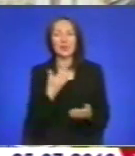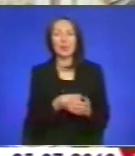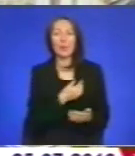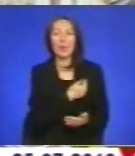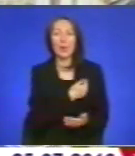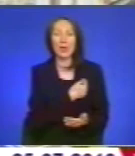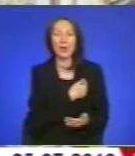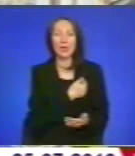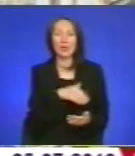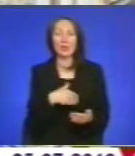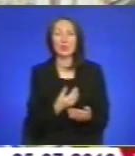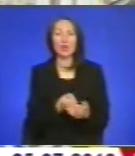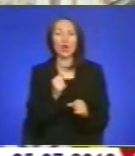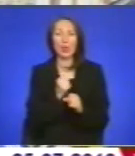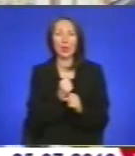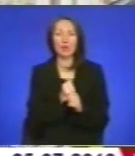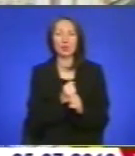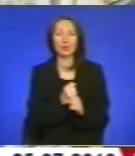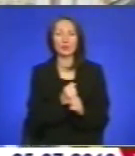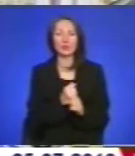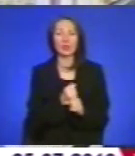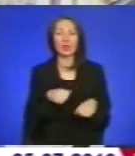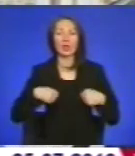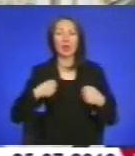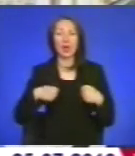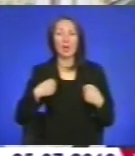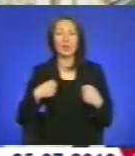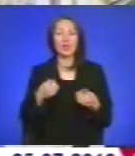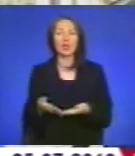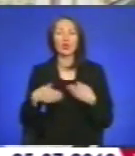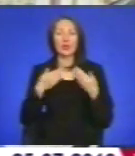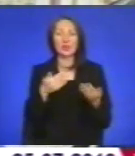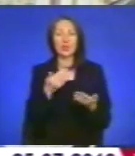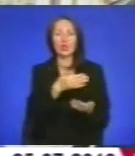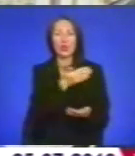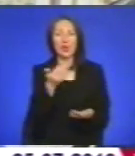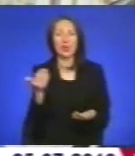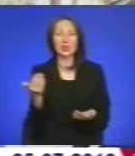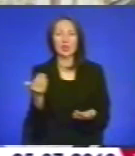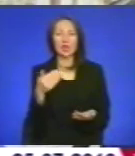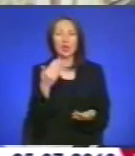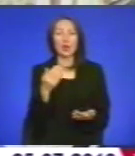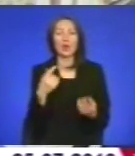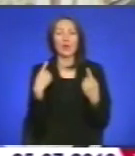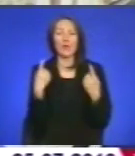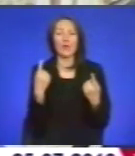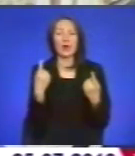бажанням, своєю працею намагалися донести до вас ту велич,